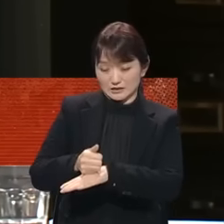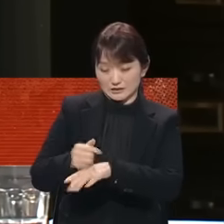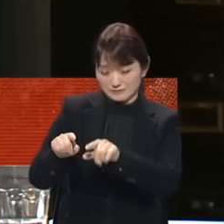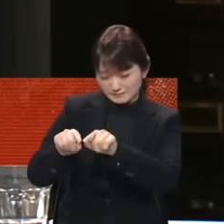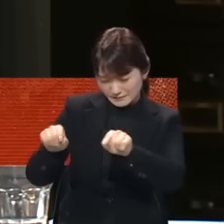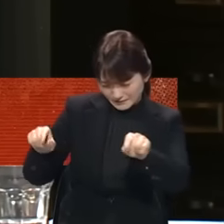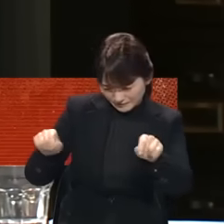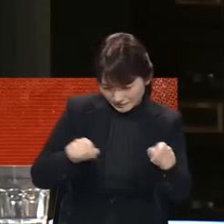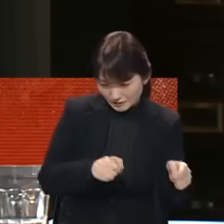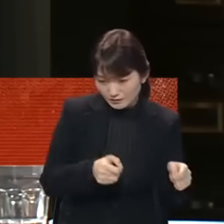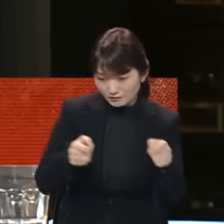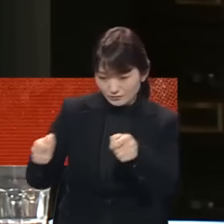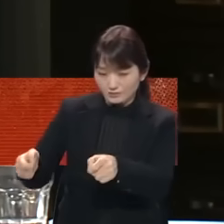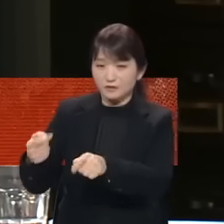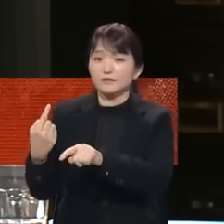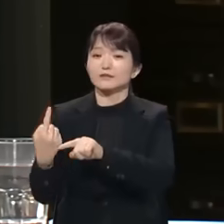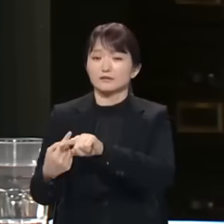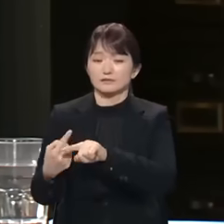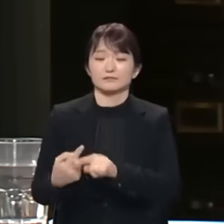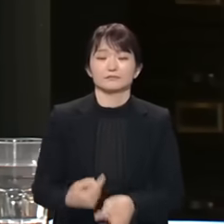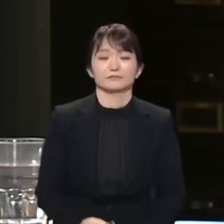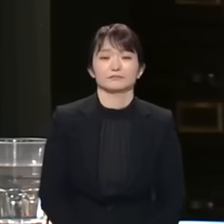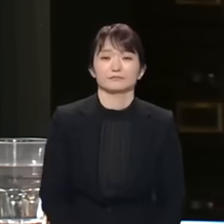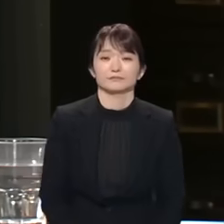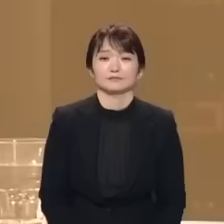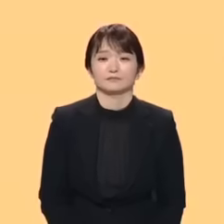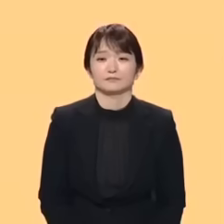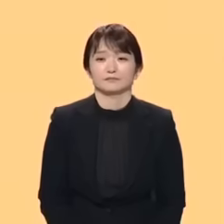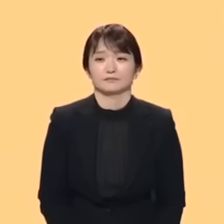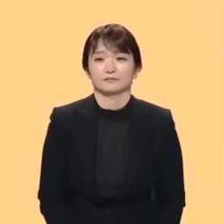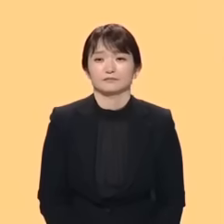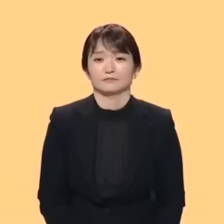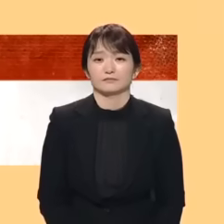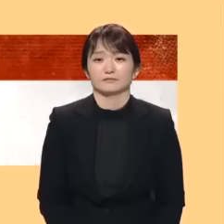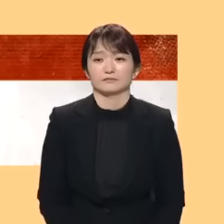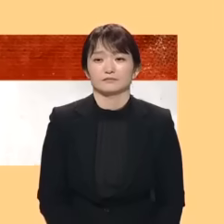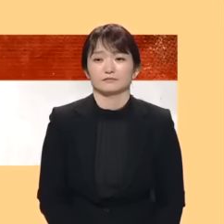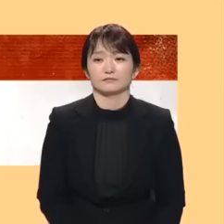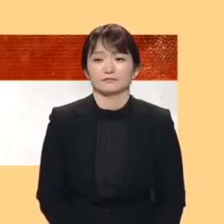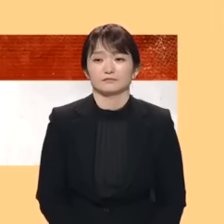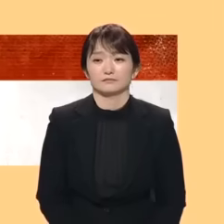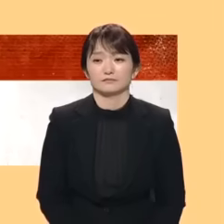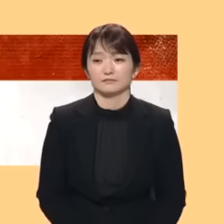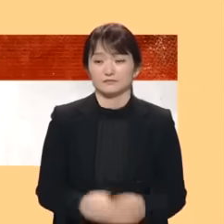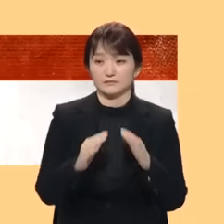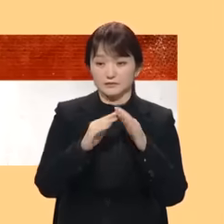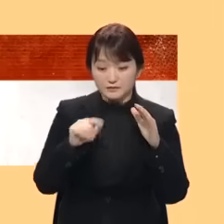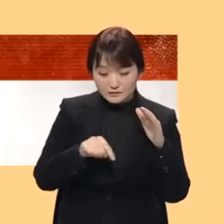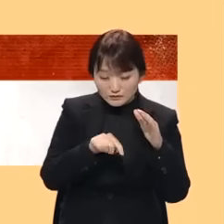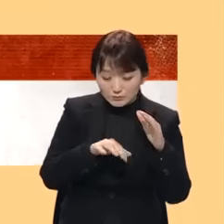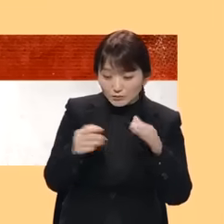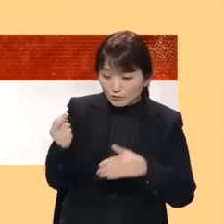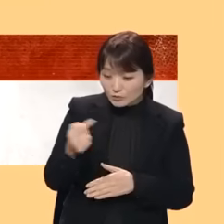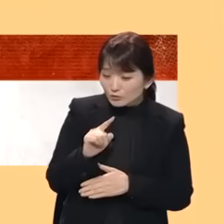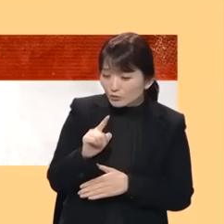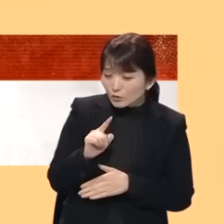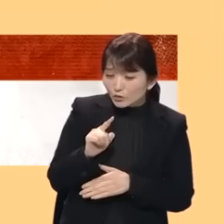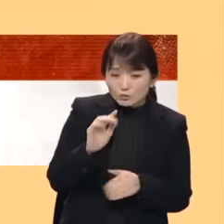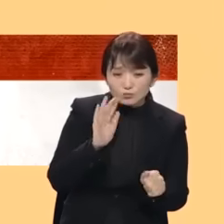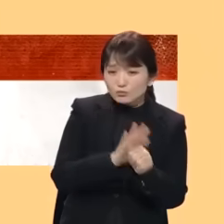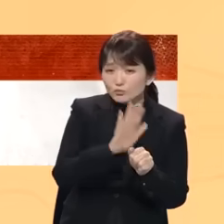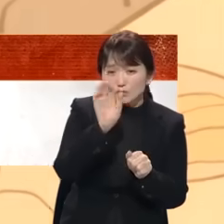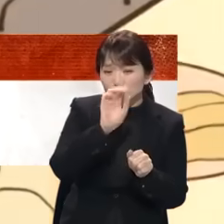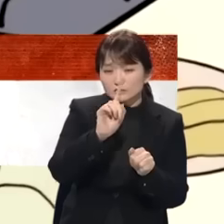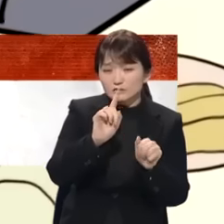예 자 제보자의 목소리 직접 들어 보시죠 아예 집안에는 아무것도 손 안 되고이 생활비